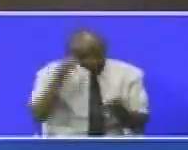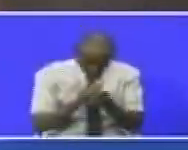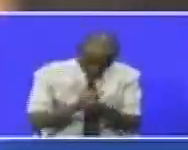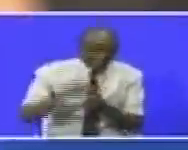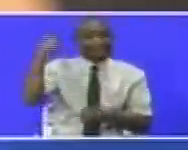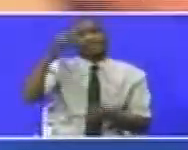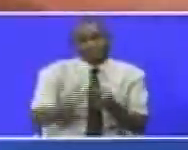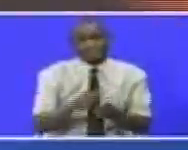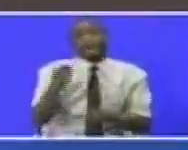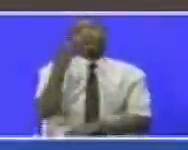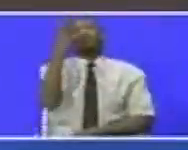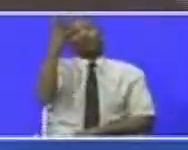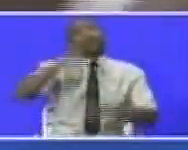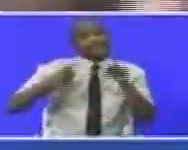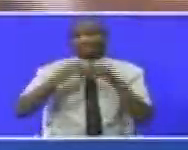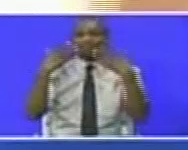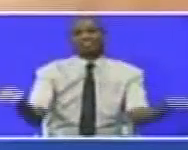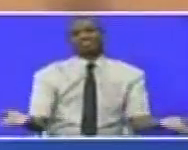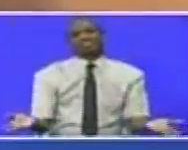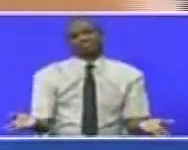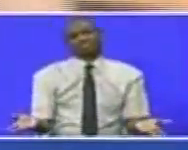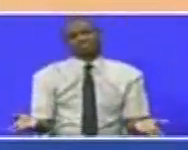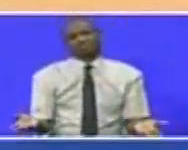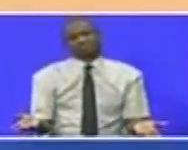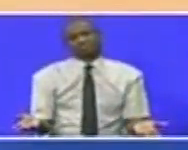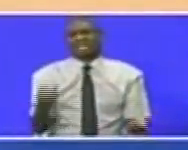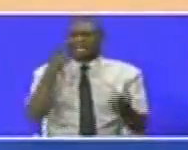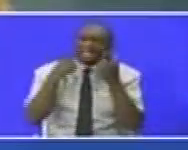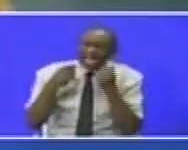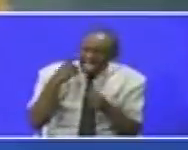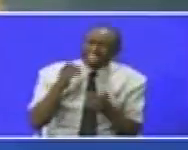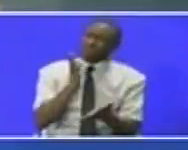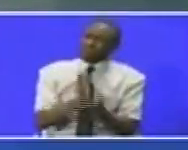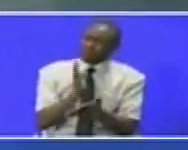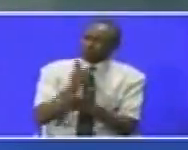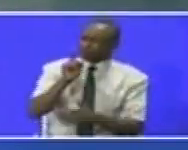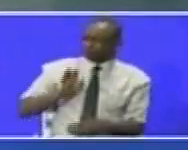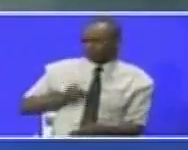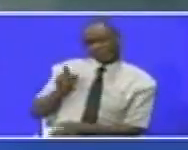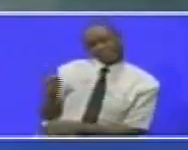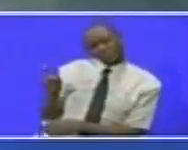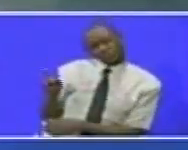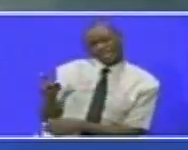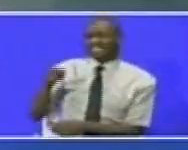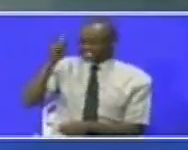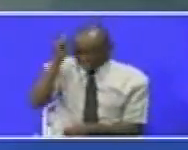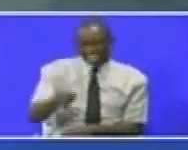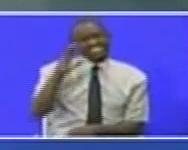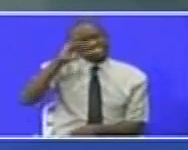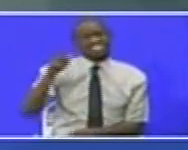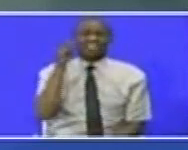next Friday, mpaka imekuwa mwaka ine saa hii. Ni kilio cha Zaitun Mohamed Ali mbele ya jaji mkuu William